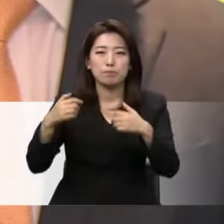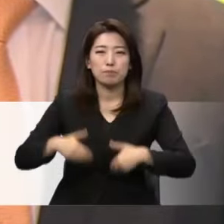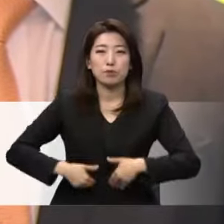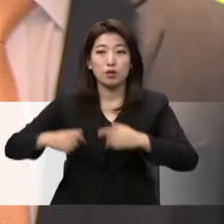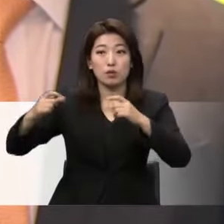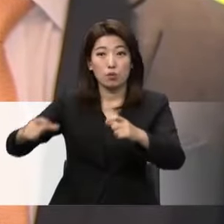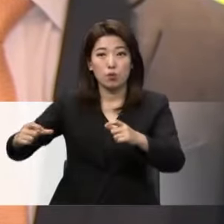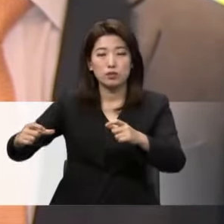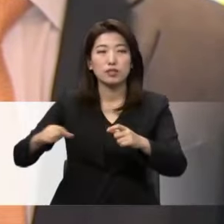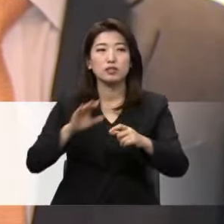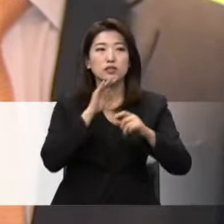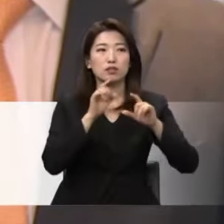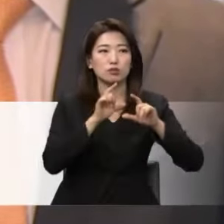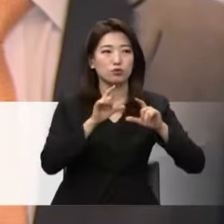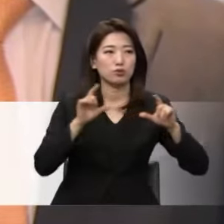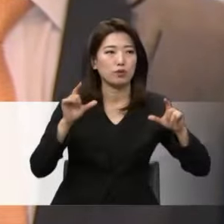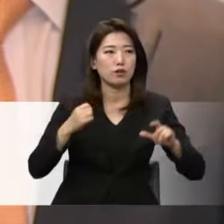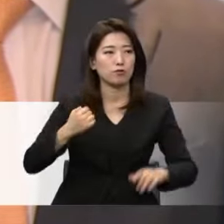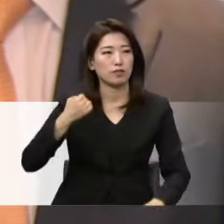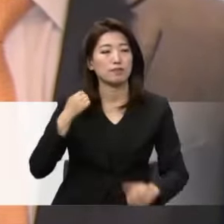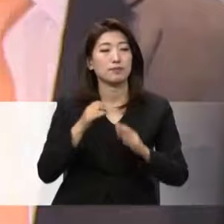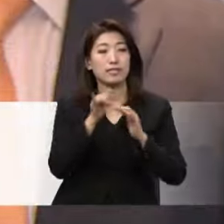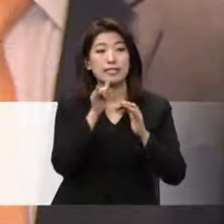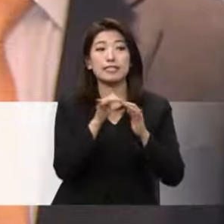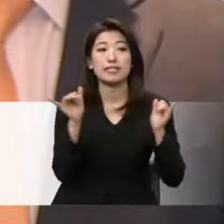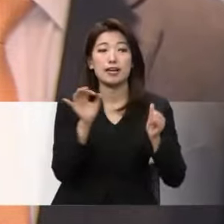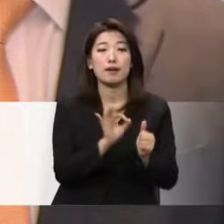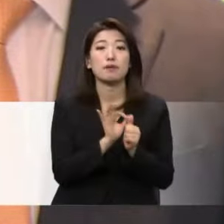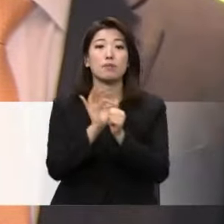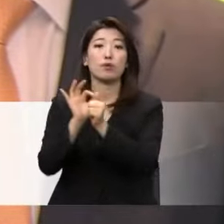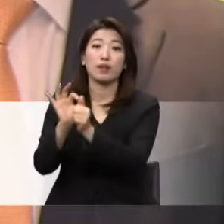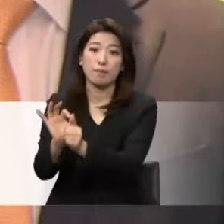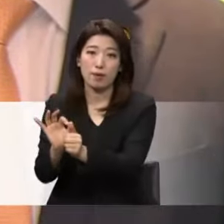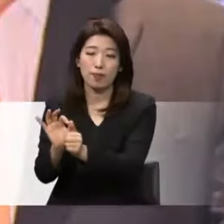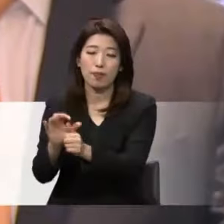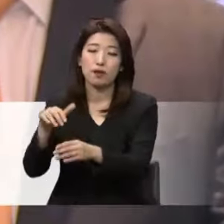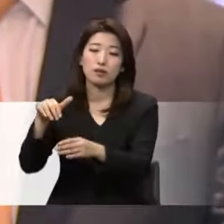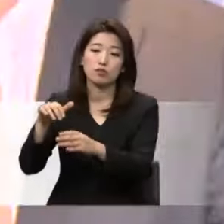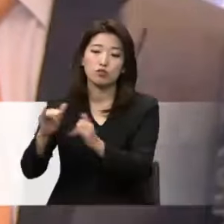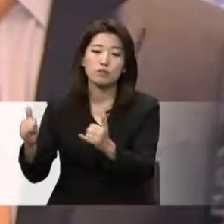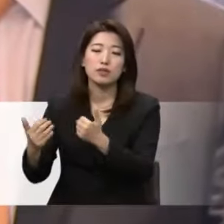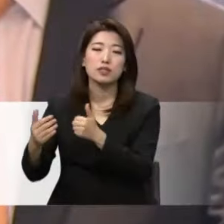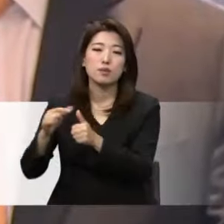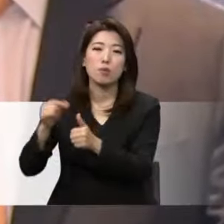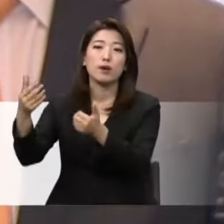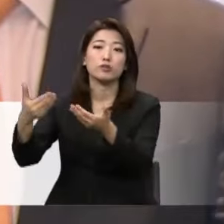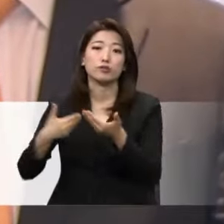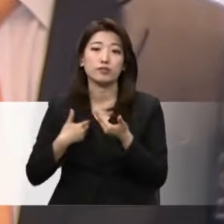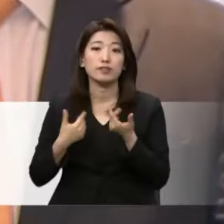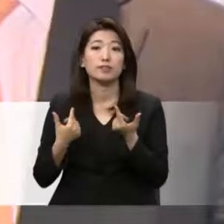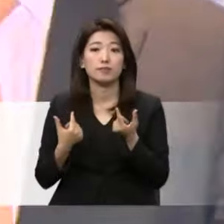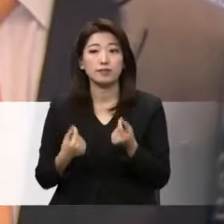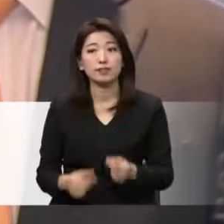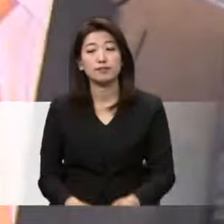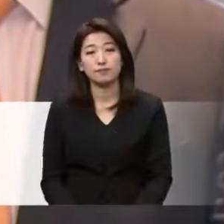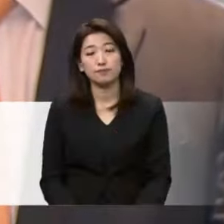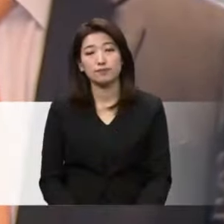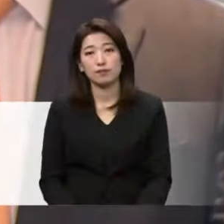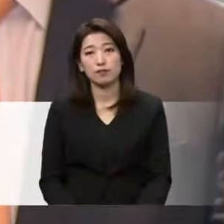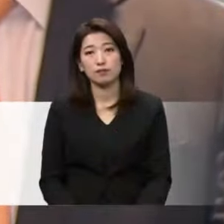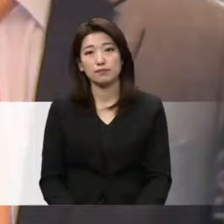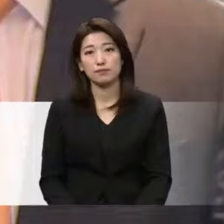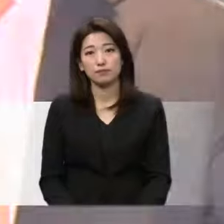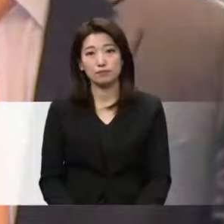량가 믿는 분들이 나가 주시는 것이 국민으로부터 선택을 받을 수 있는 길이라고 저는 생각합니다 더 적극적으로 많은 사람이 헌신